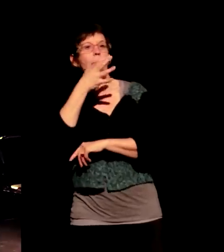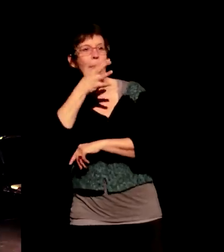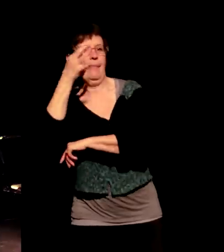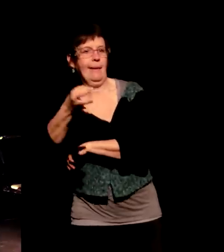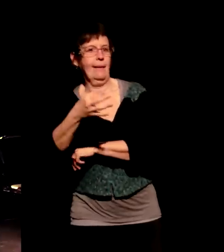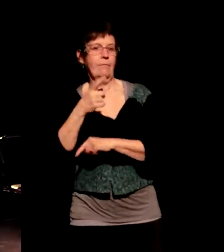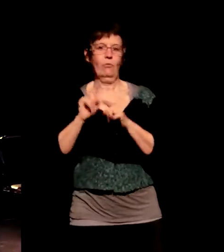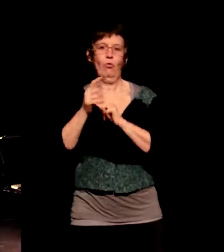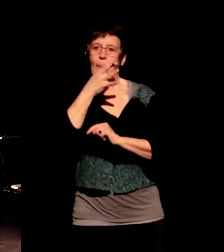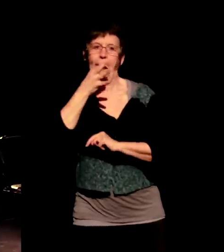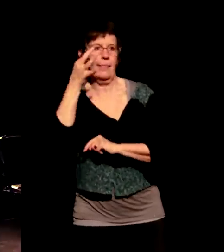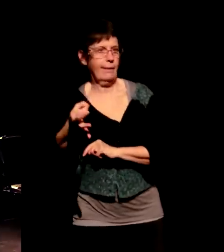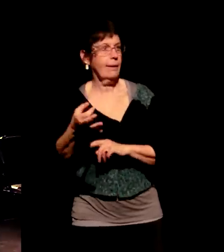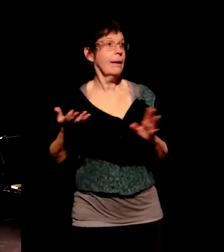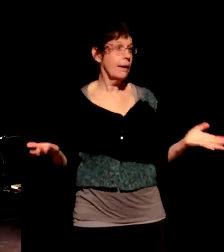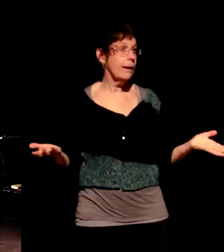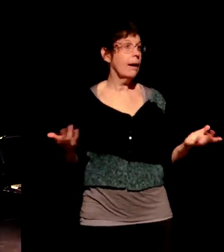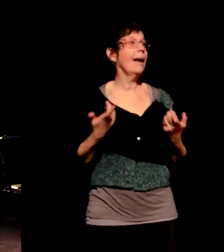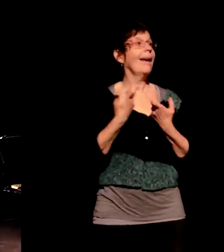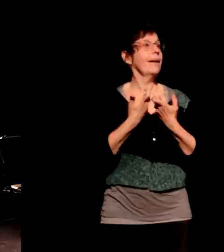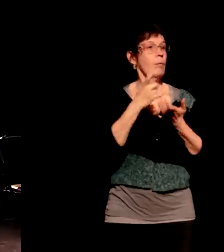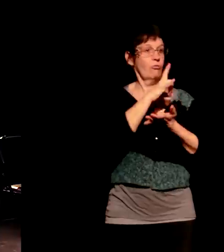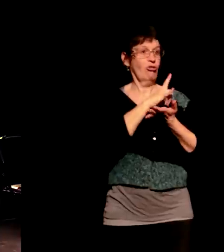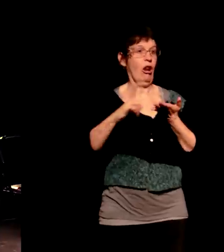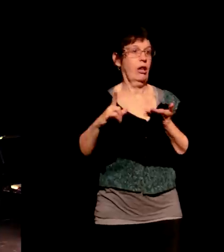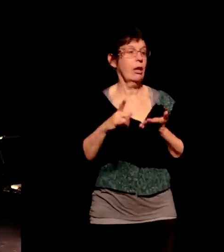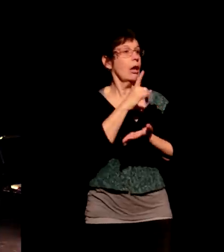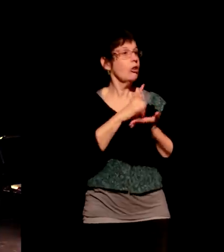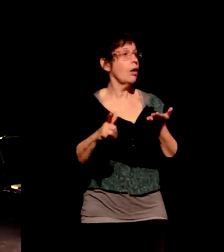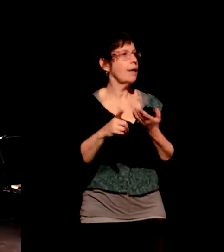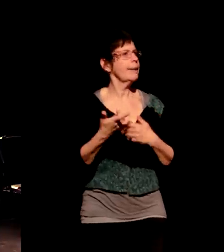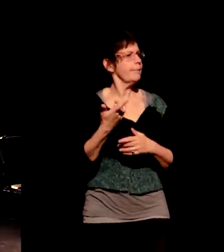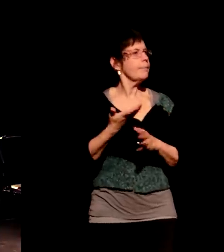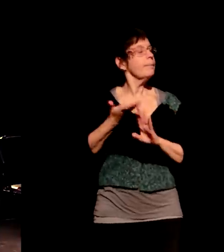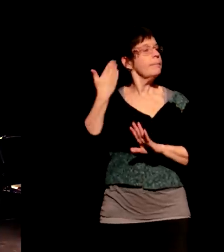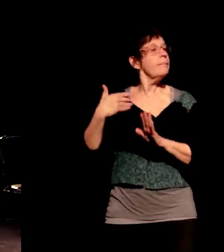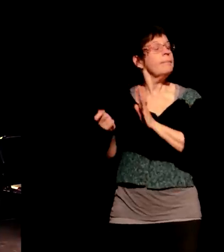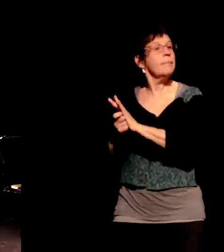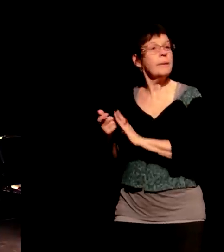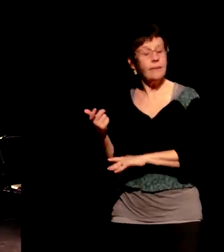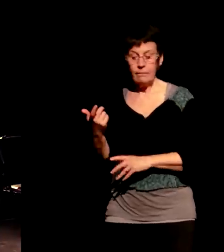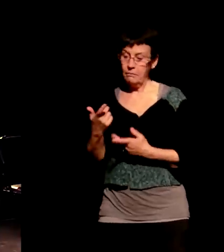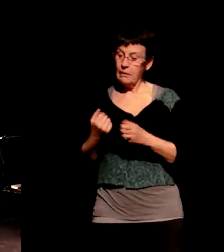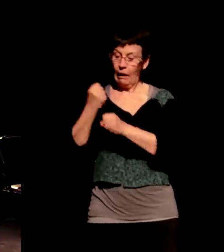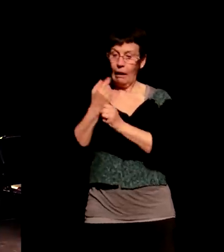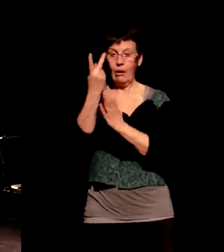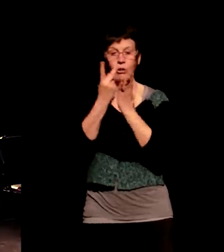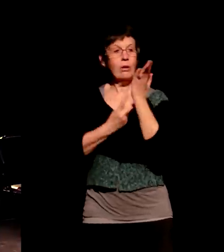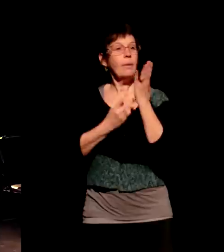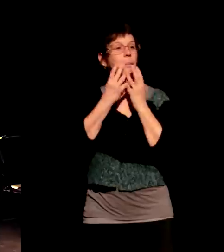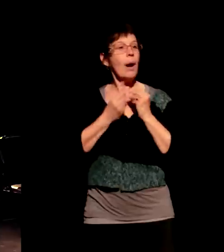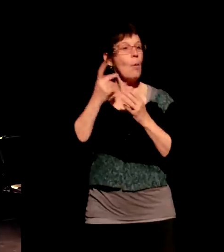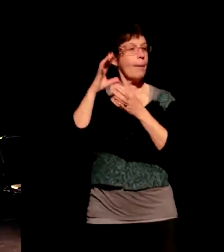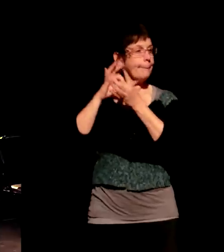je reprends l'exemple de Charlie Hebdo. Quelle a été l'attitude de l'État, pas en janvier 2015, mais bien avant, quand il y a eu ces caricatures ?